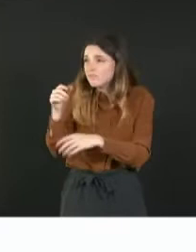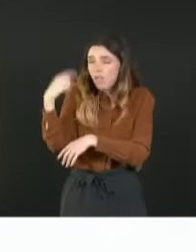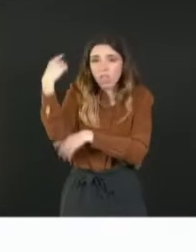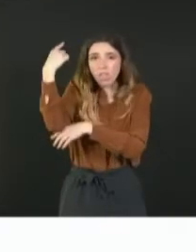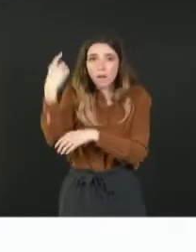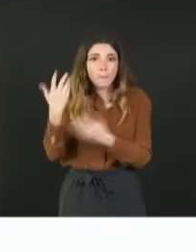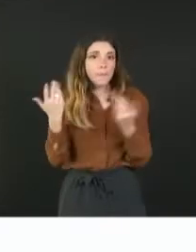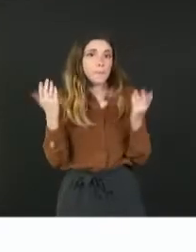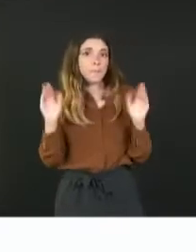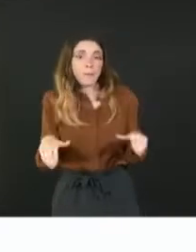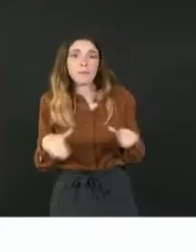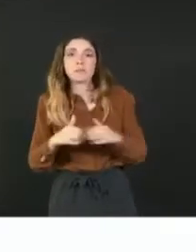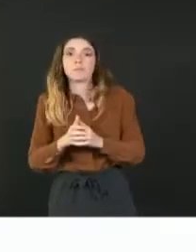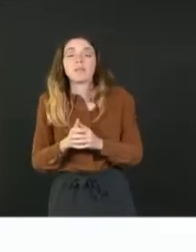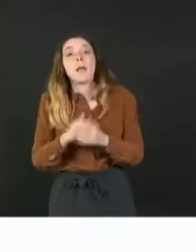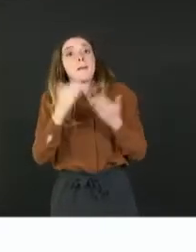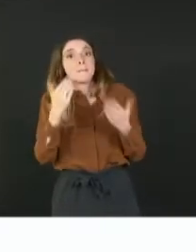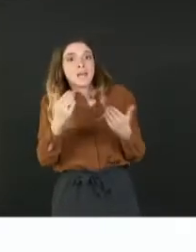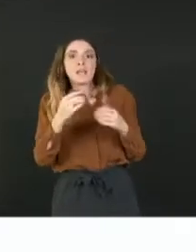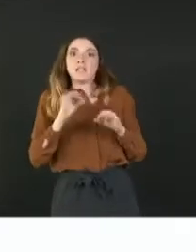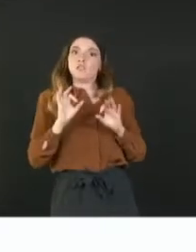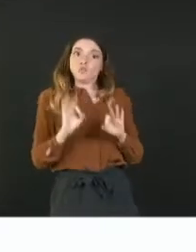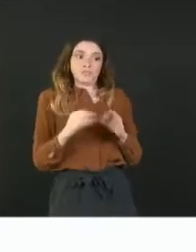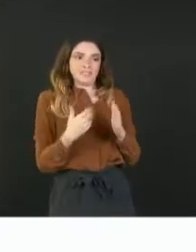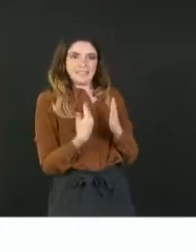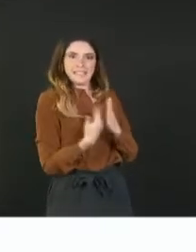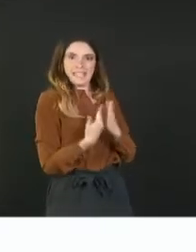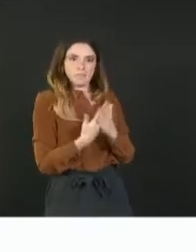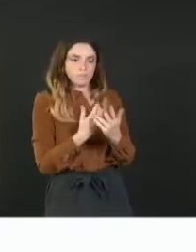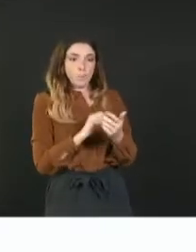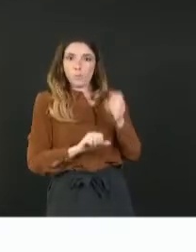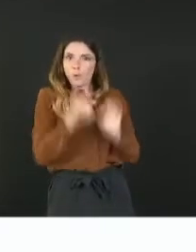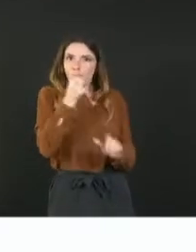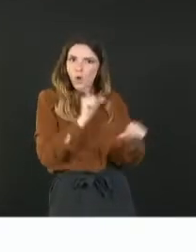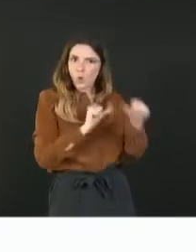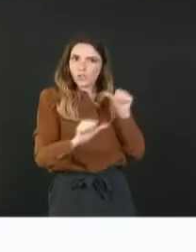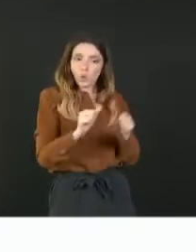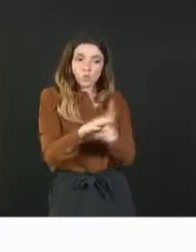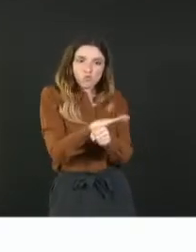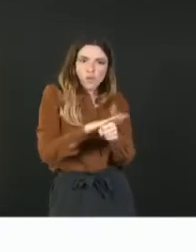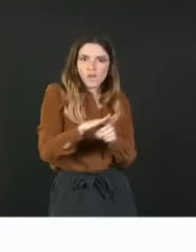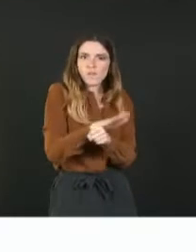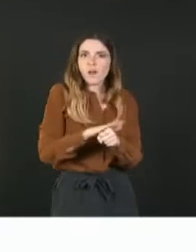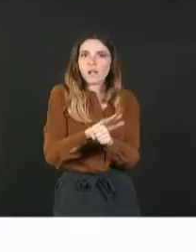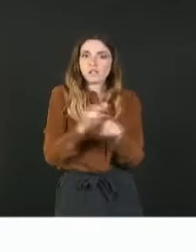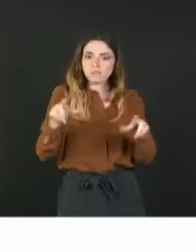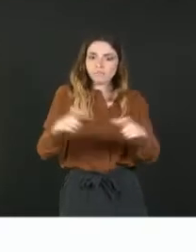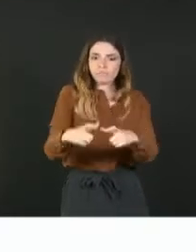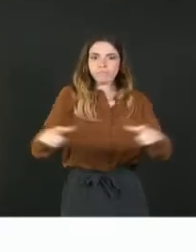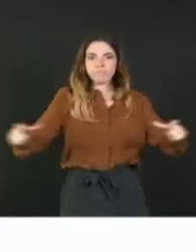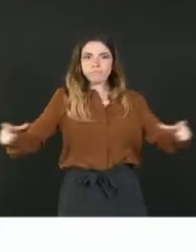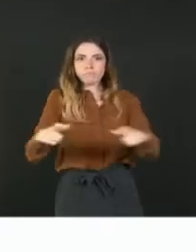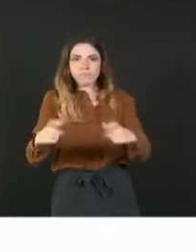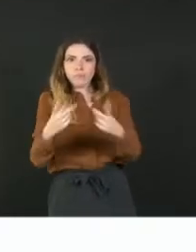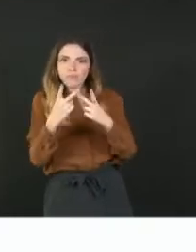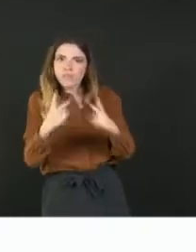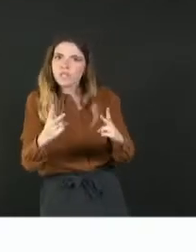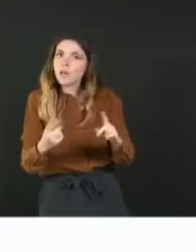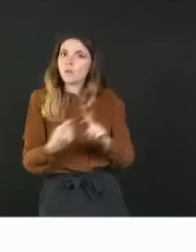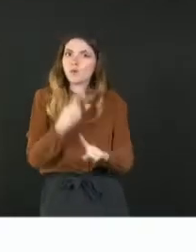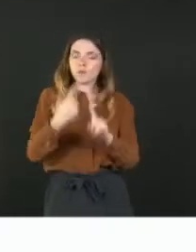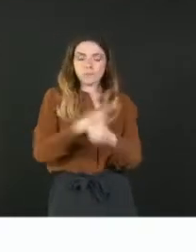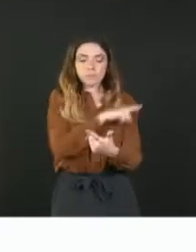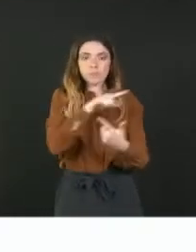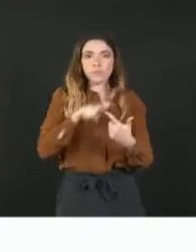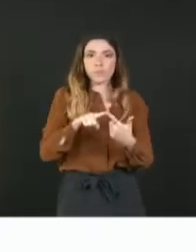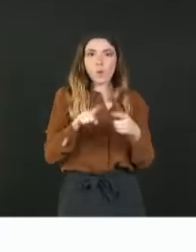première chose, c'est qu'il faut considérablement revoir la façon dont on conçoit la surface de nos espaces verts dans les villes. Le deuxième facteur, c'est la